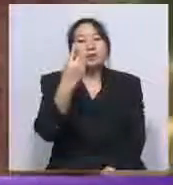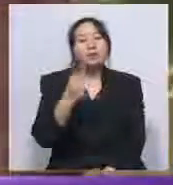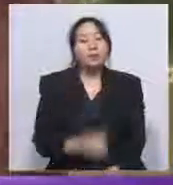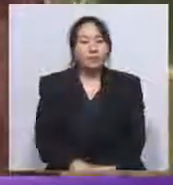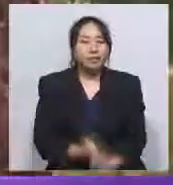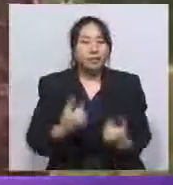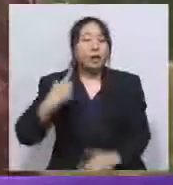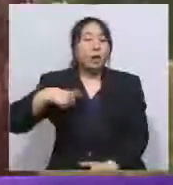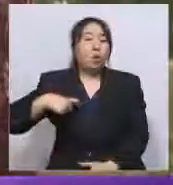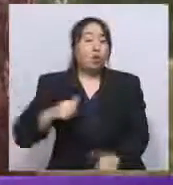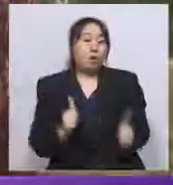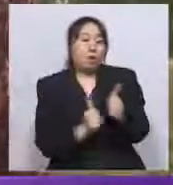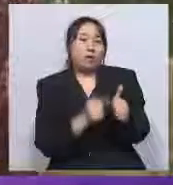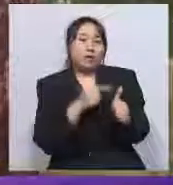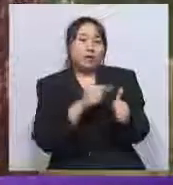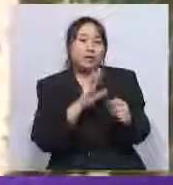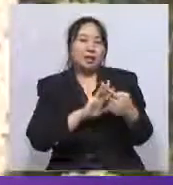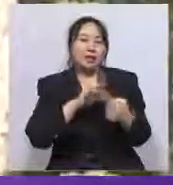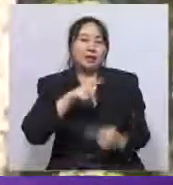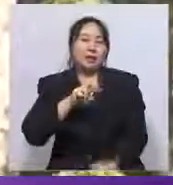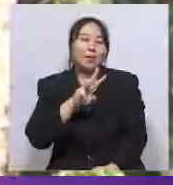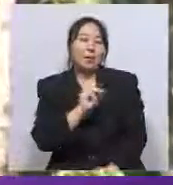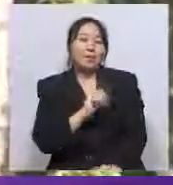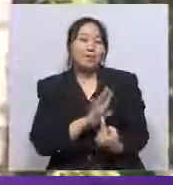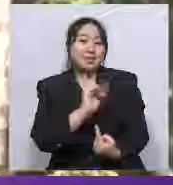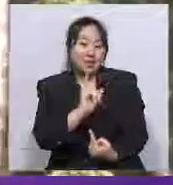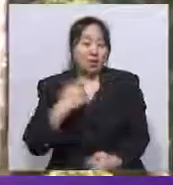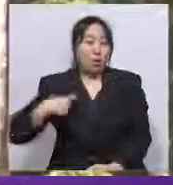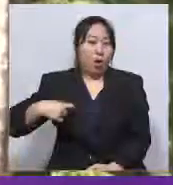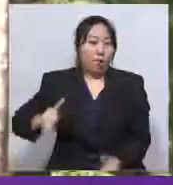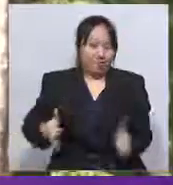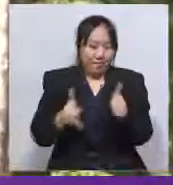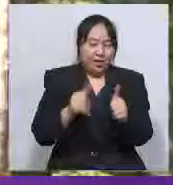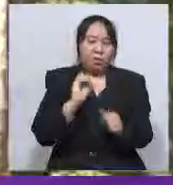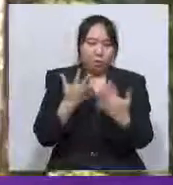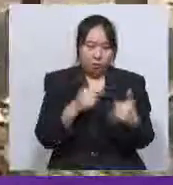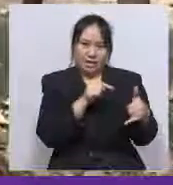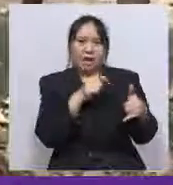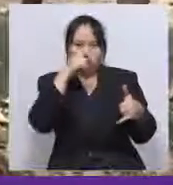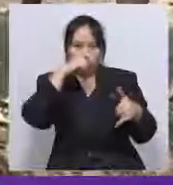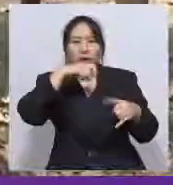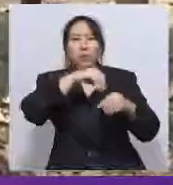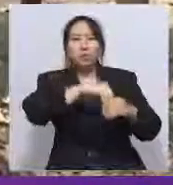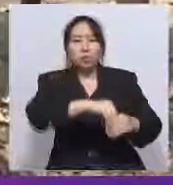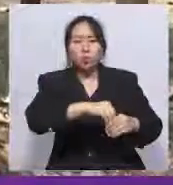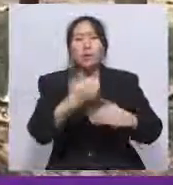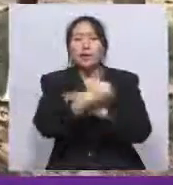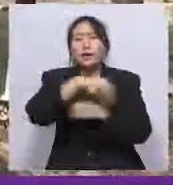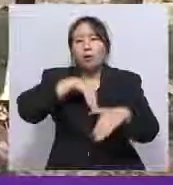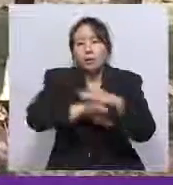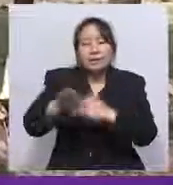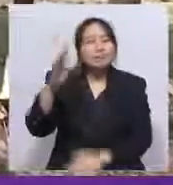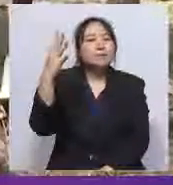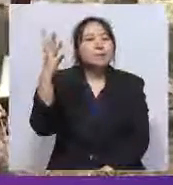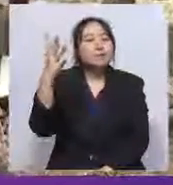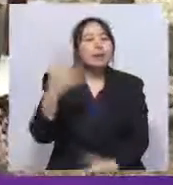ที่ทนายความของนายเปรมชัยนายวิทูลพรายแย้มยืนยันนะคะว่านายเปรมชัยยังอยู่ในประเทศไทยไม่ได้ไปต่างประเท